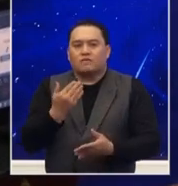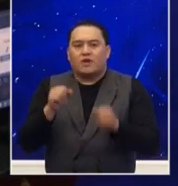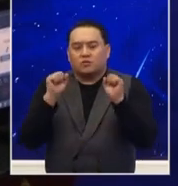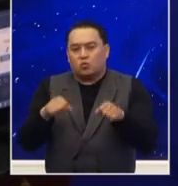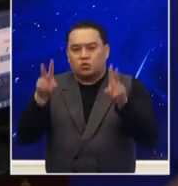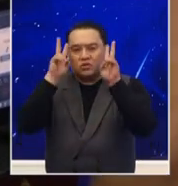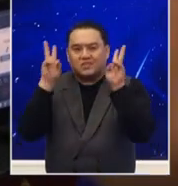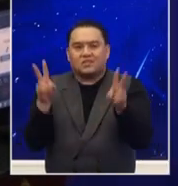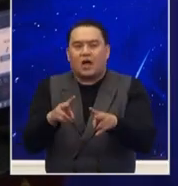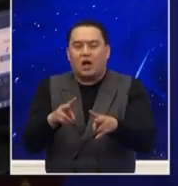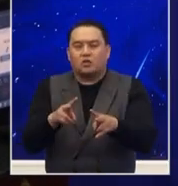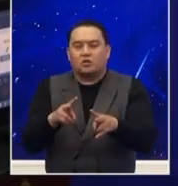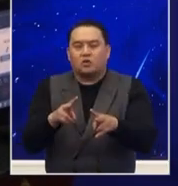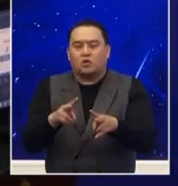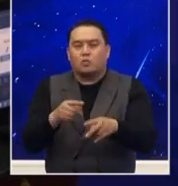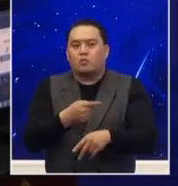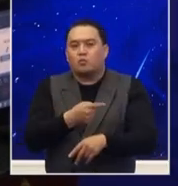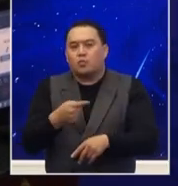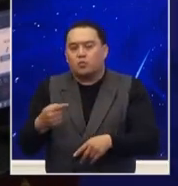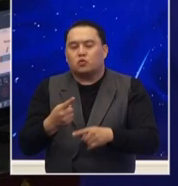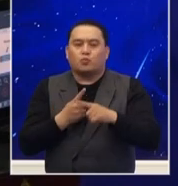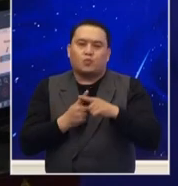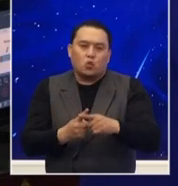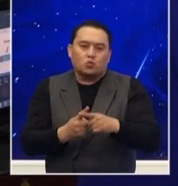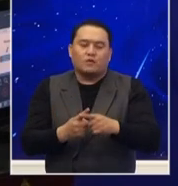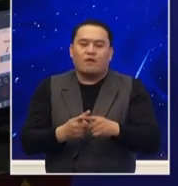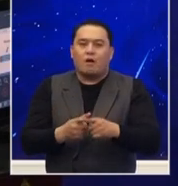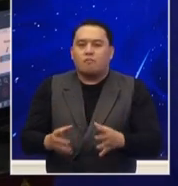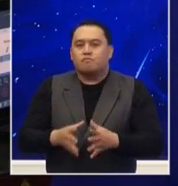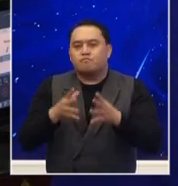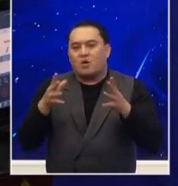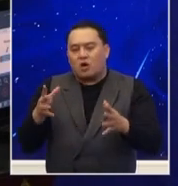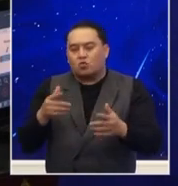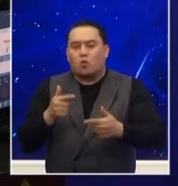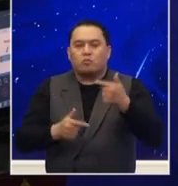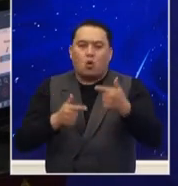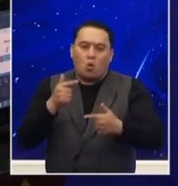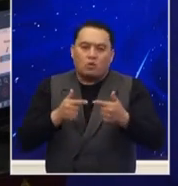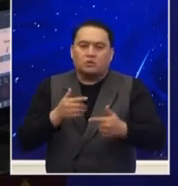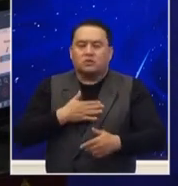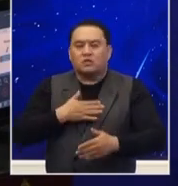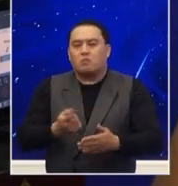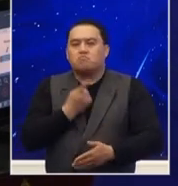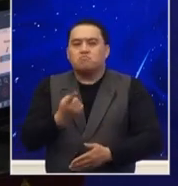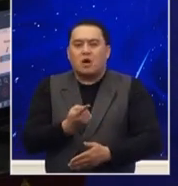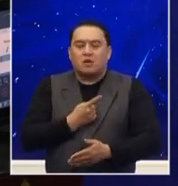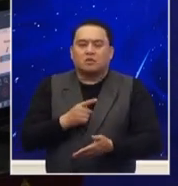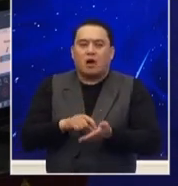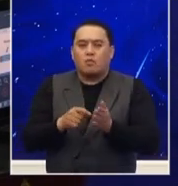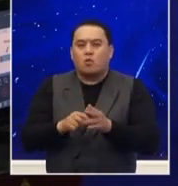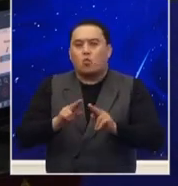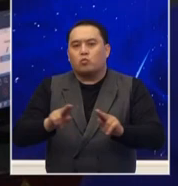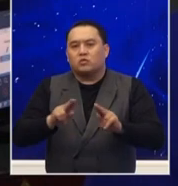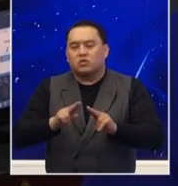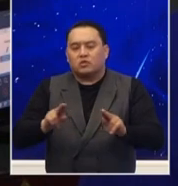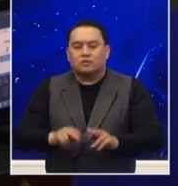не знают каких-то плюсов и минусов. И поэтому, ну, на самом деле, это будет большим подспорьем, тем более, что на наших мастер-классах мы даем много практических упражнений и